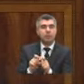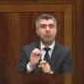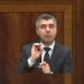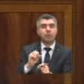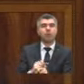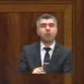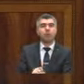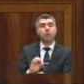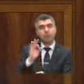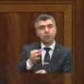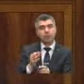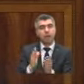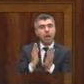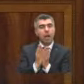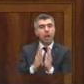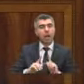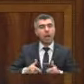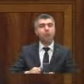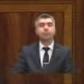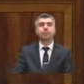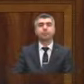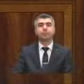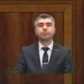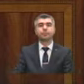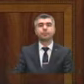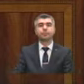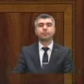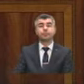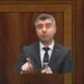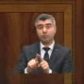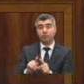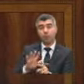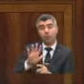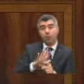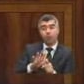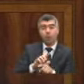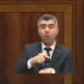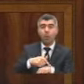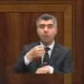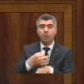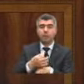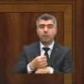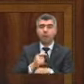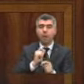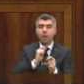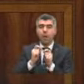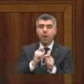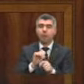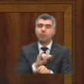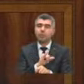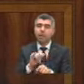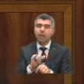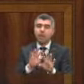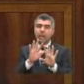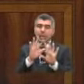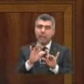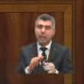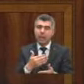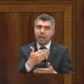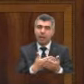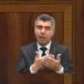من الحق في التمدرس. وعلى هذا الأساس، وحيث أن الوقت لا يكفي لمناقشة مختلف هذه التقارير وانسجاما مع